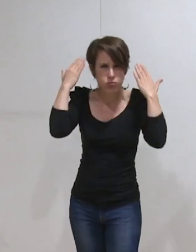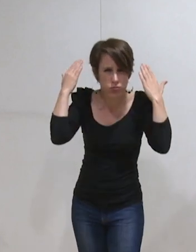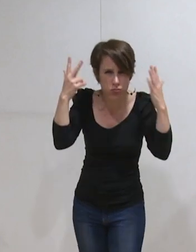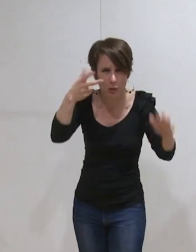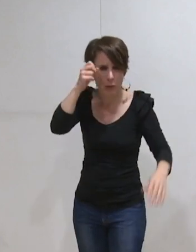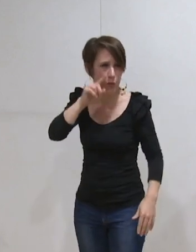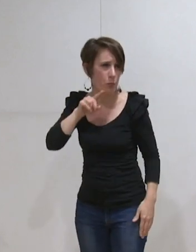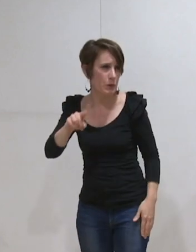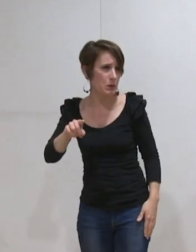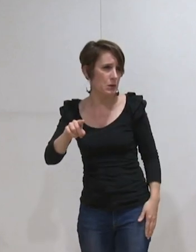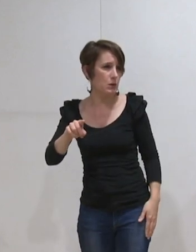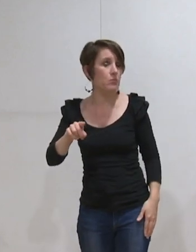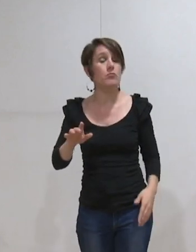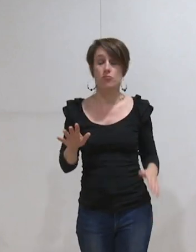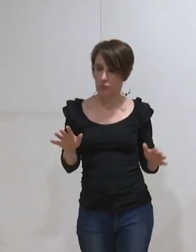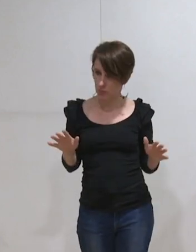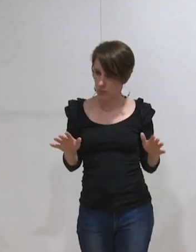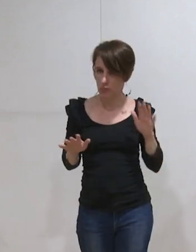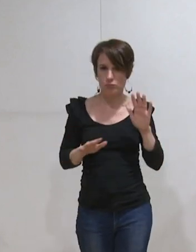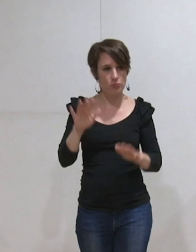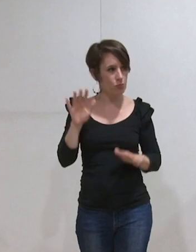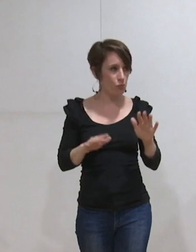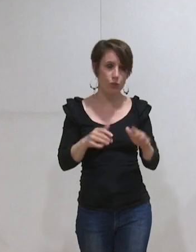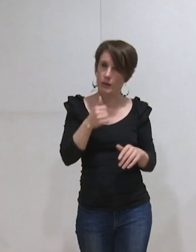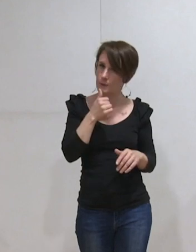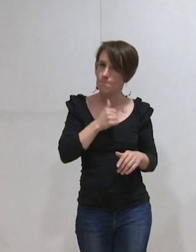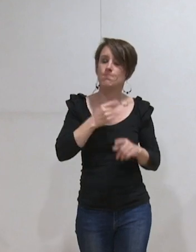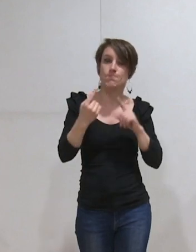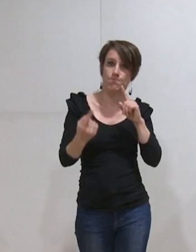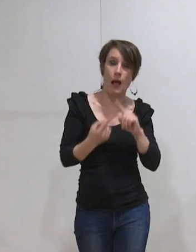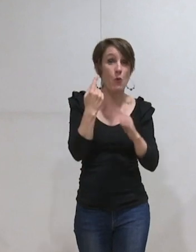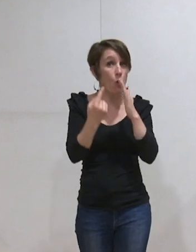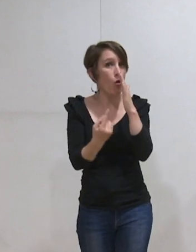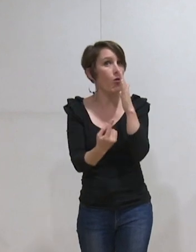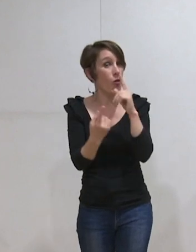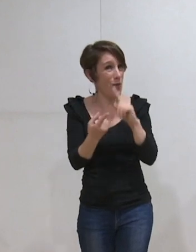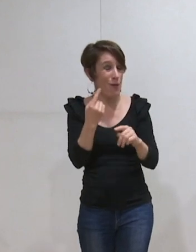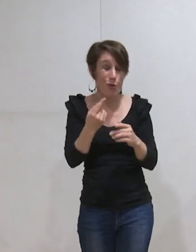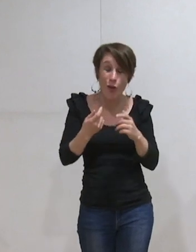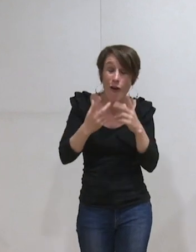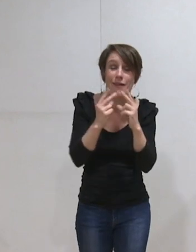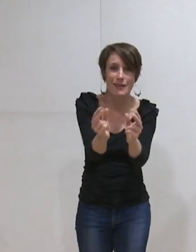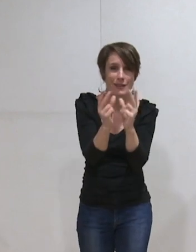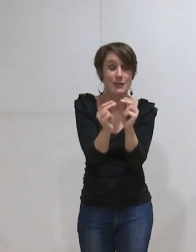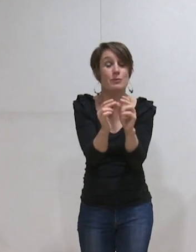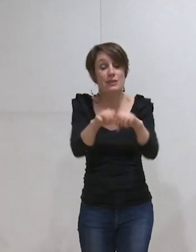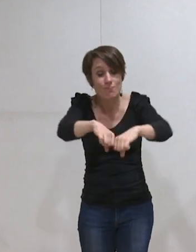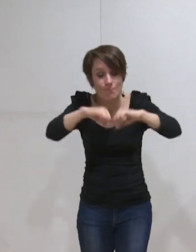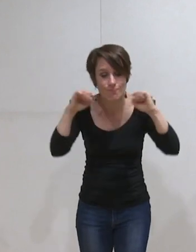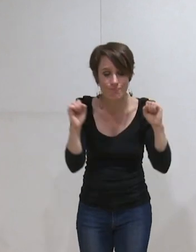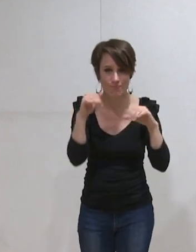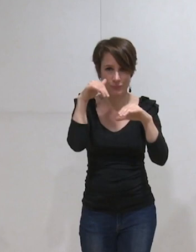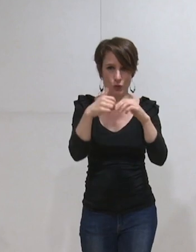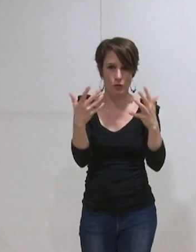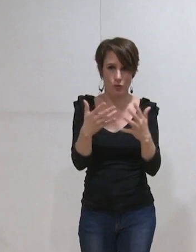des qui nécessite sans doute que nous reprécision ce qu'il y a derrière il y a fondamentalement quelque chose